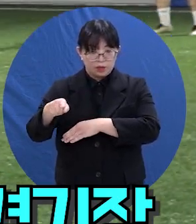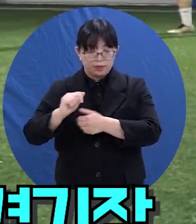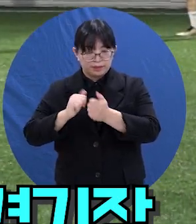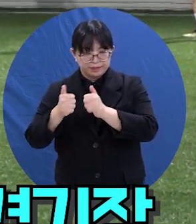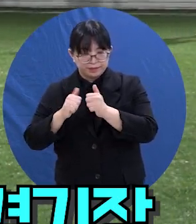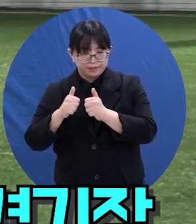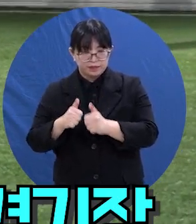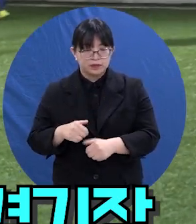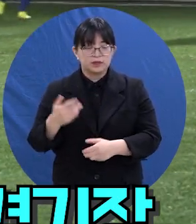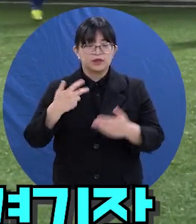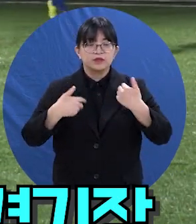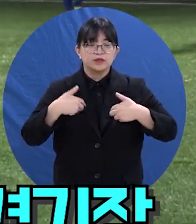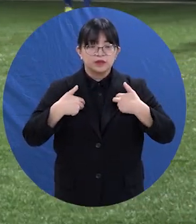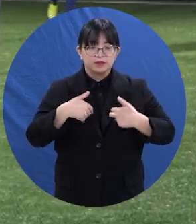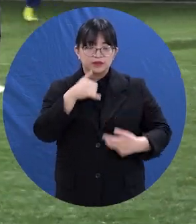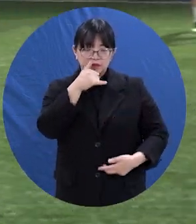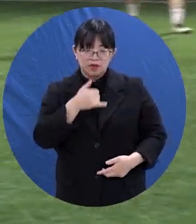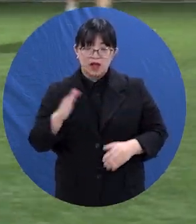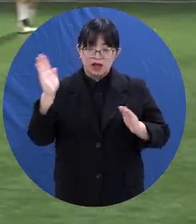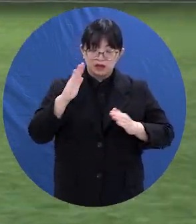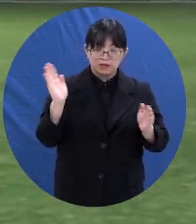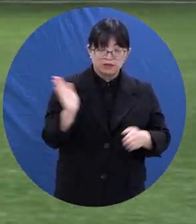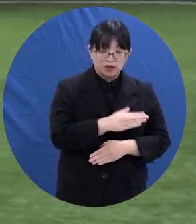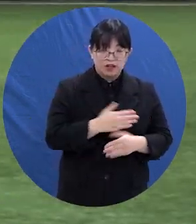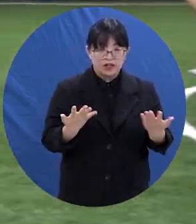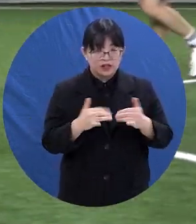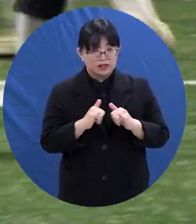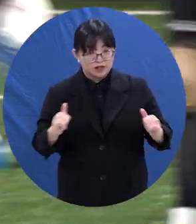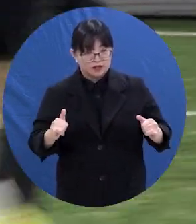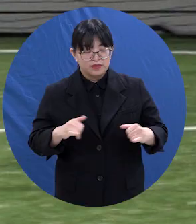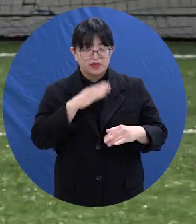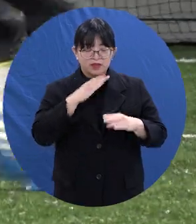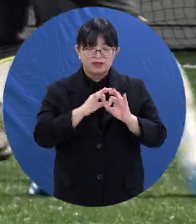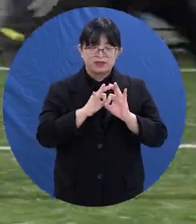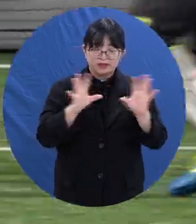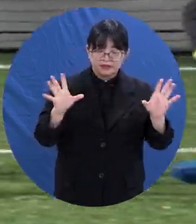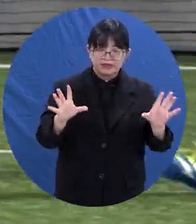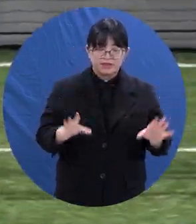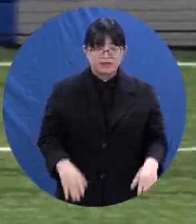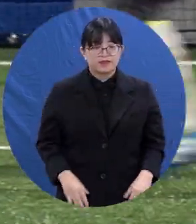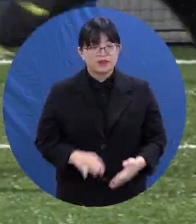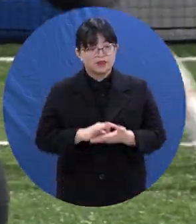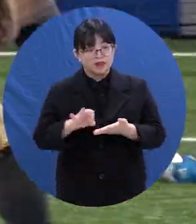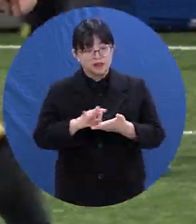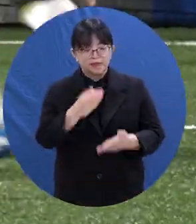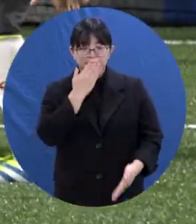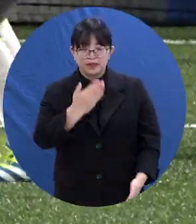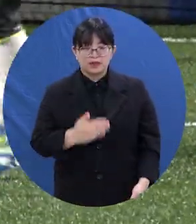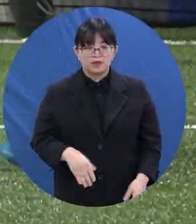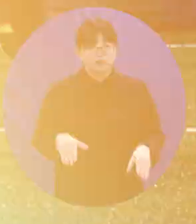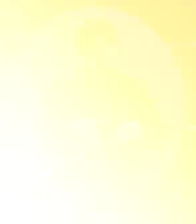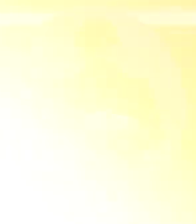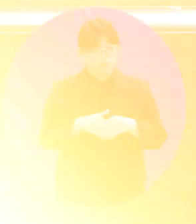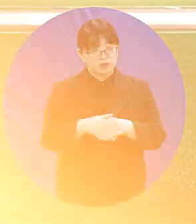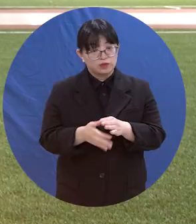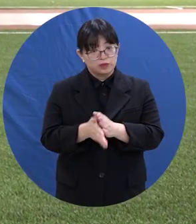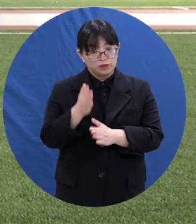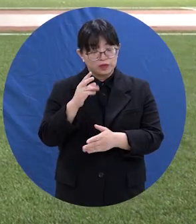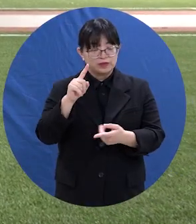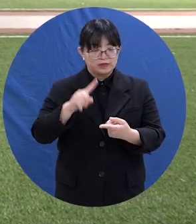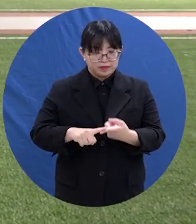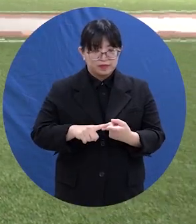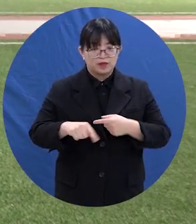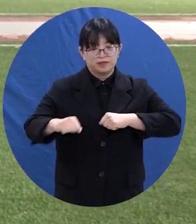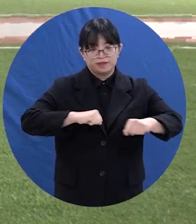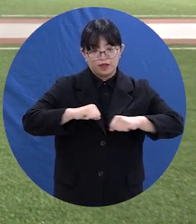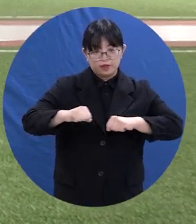다양한 연령대가 이용하는 모습이었는데요. 문화의 도시 양산답게 활력이 넘쳤습니다.